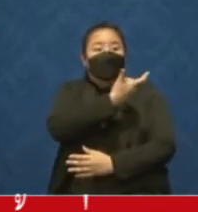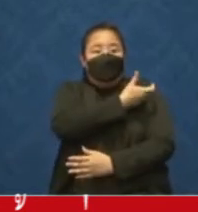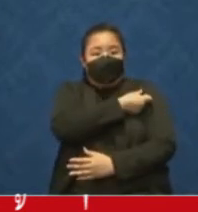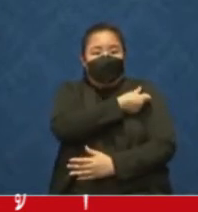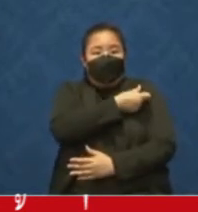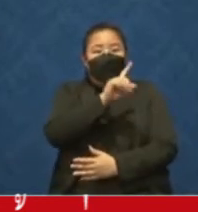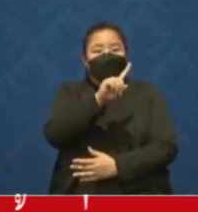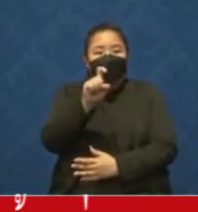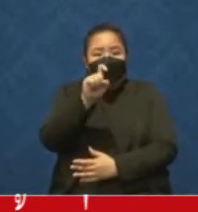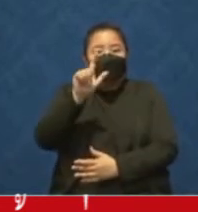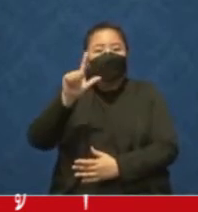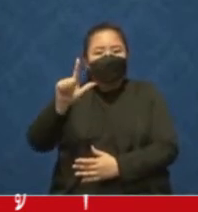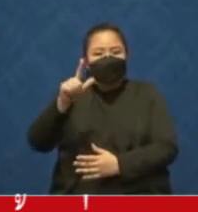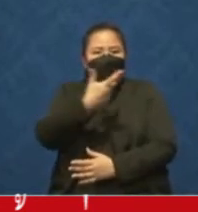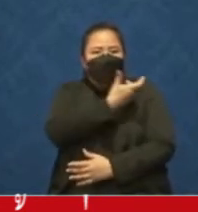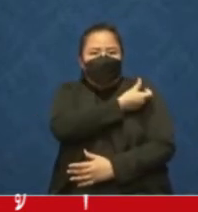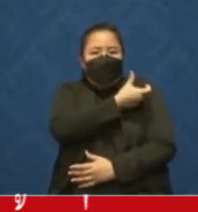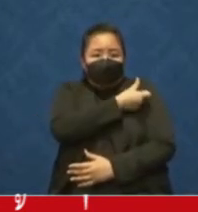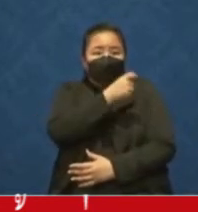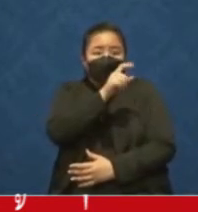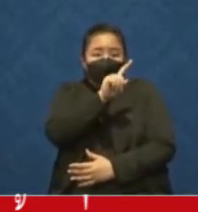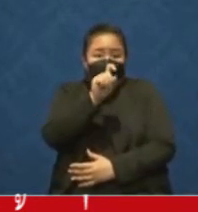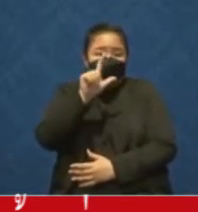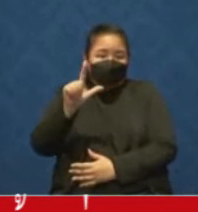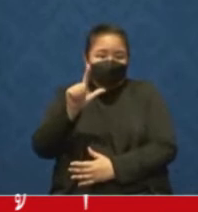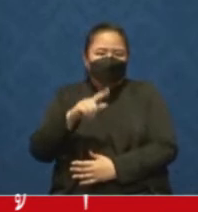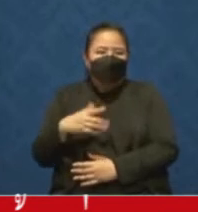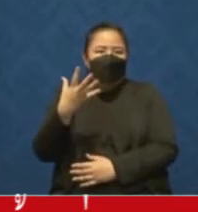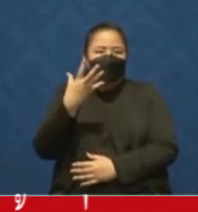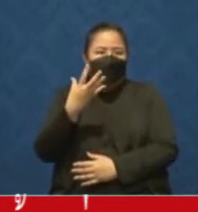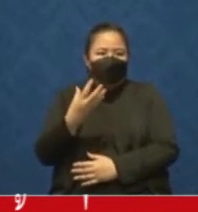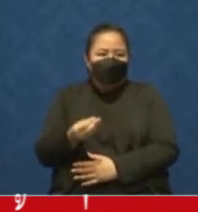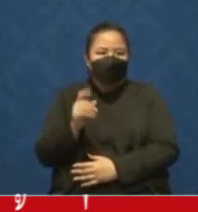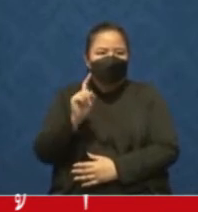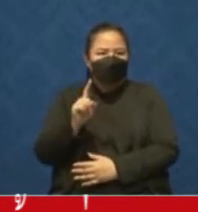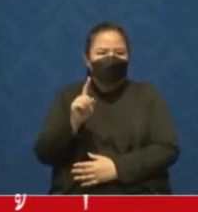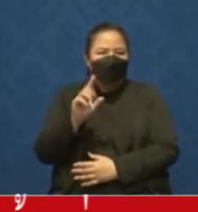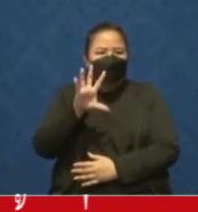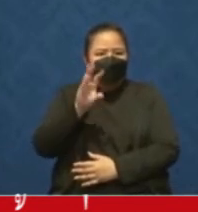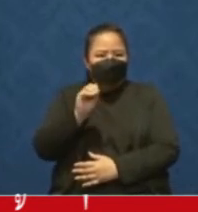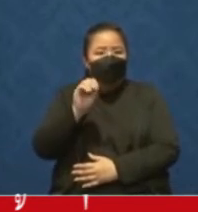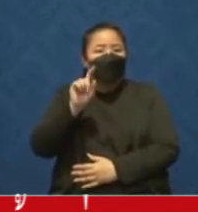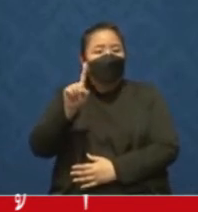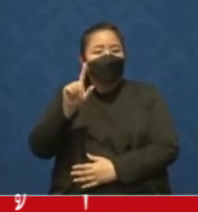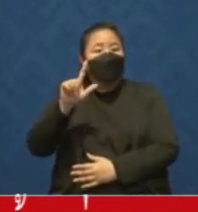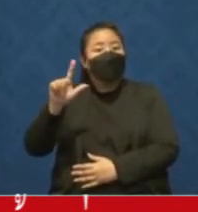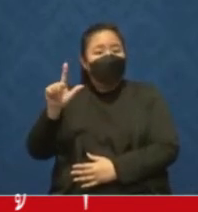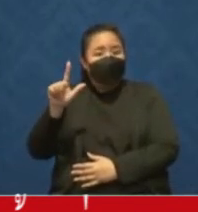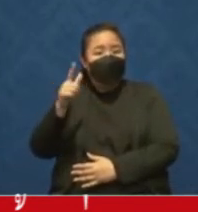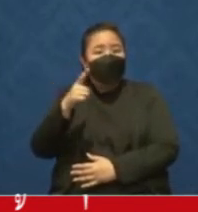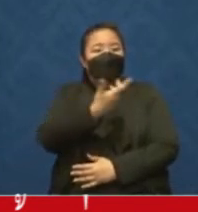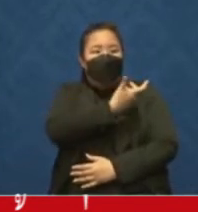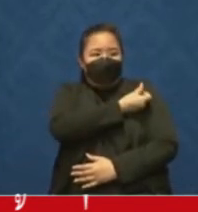วรวม 100 ล้านโดสซึงจะต้ขาด สามารถจะต้องฉีดอีกประมาณ 51 ลานโดสซึ่งควรจะเป็น